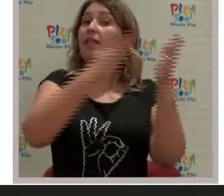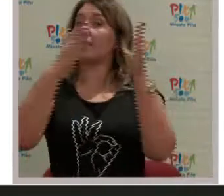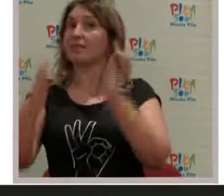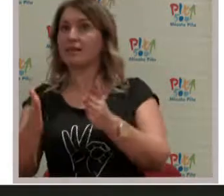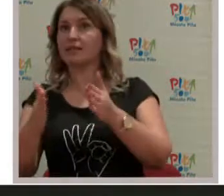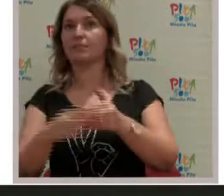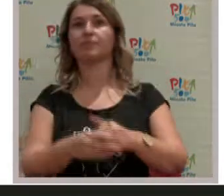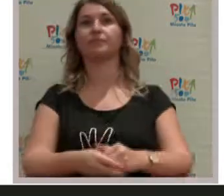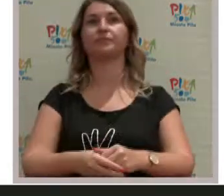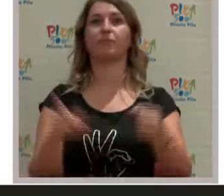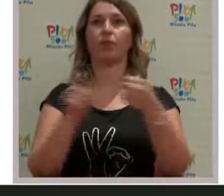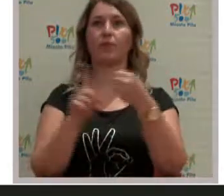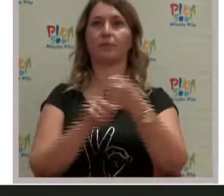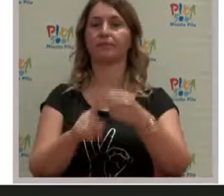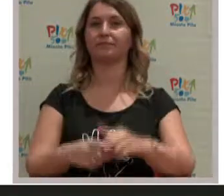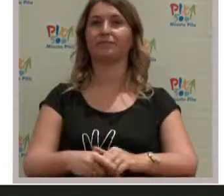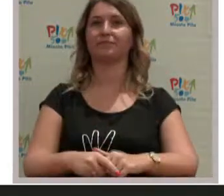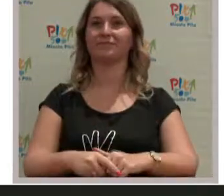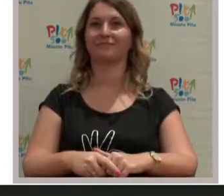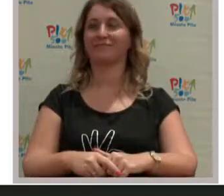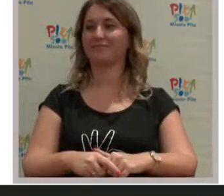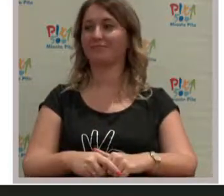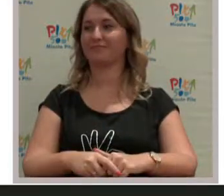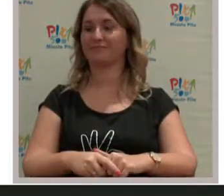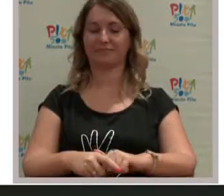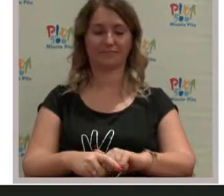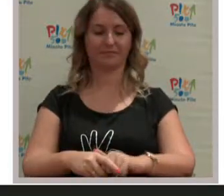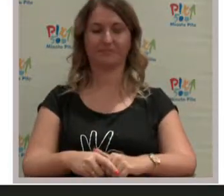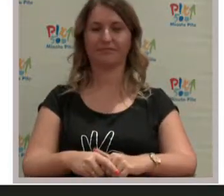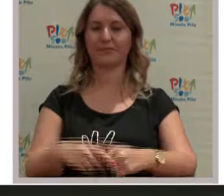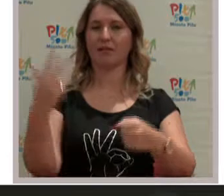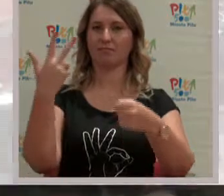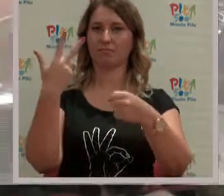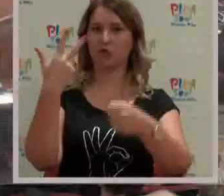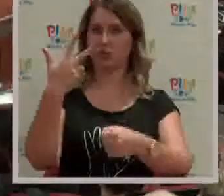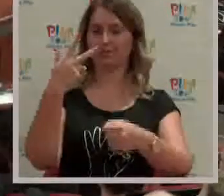kolejnego punktu porządku obrad. Jest to punkt 3.